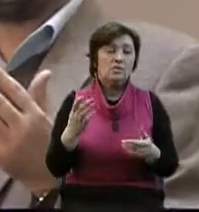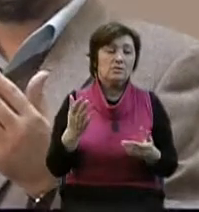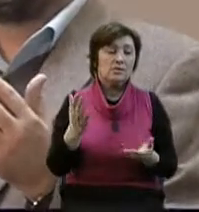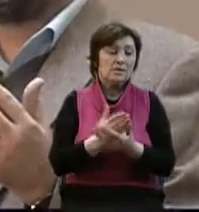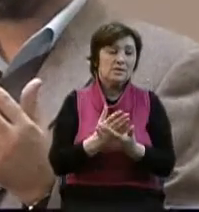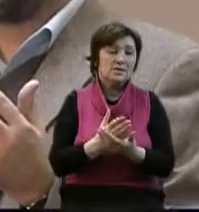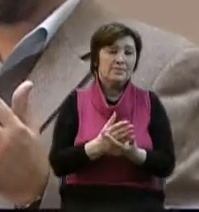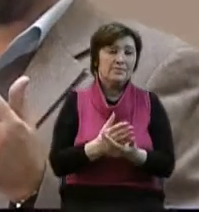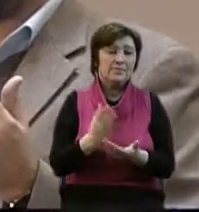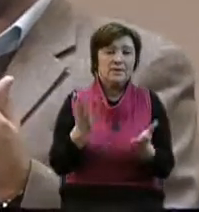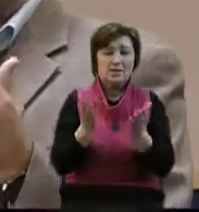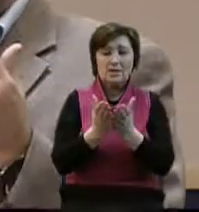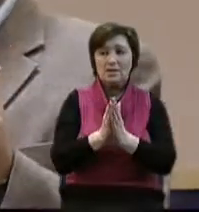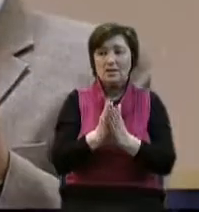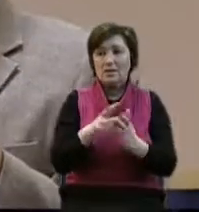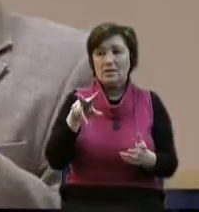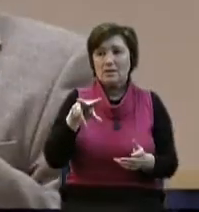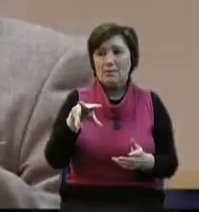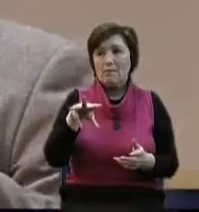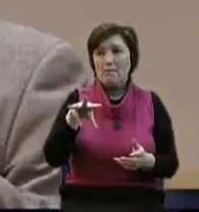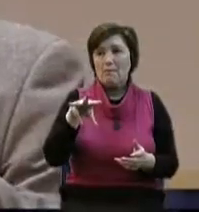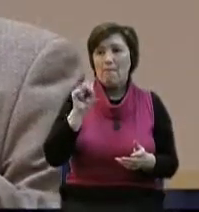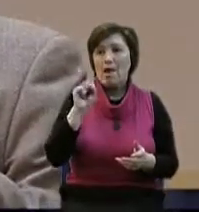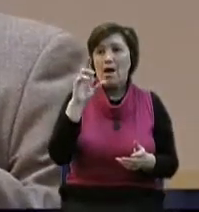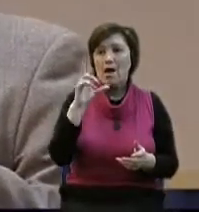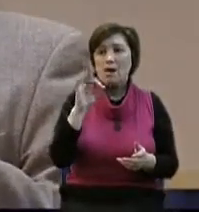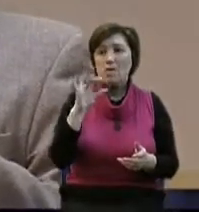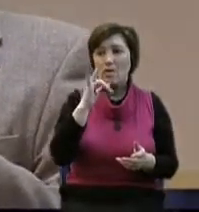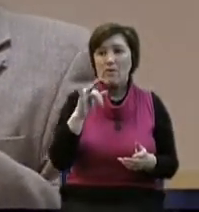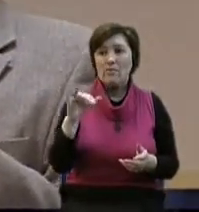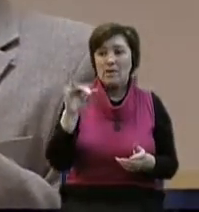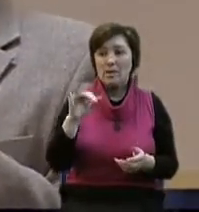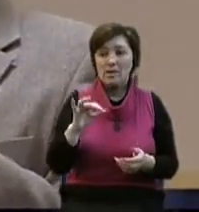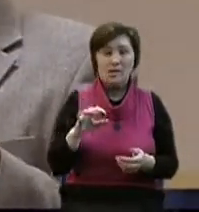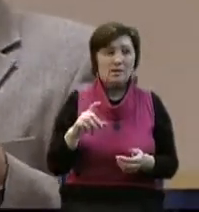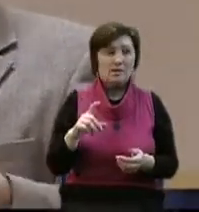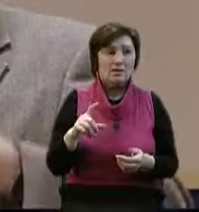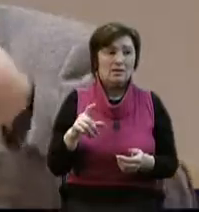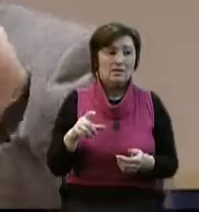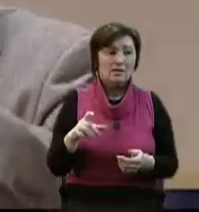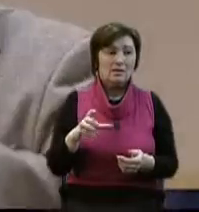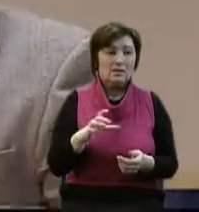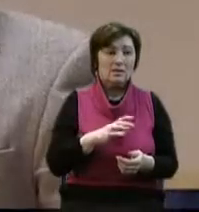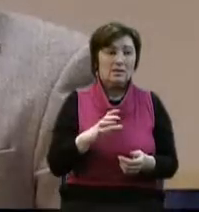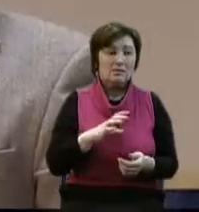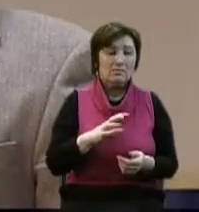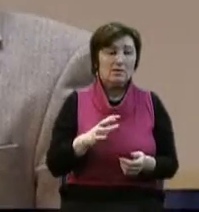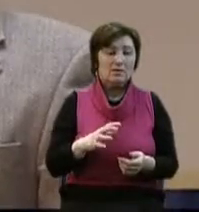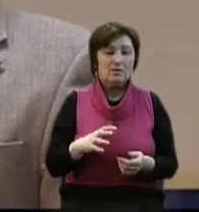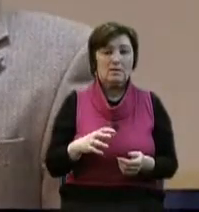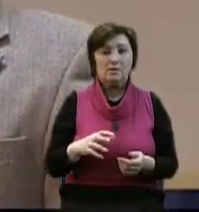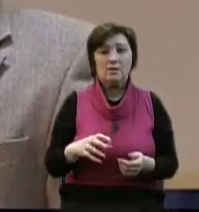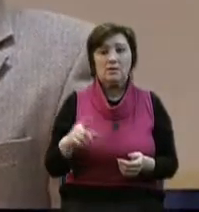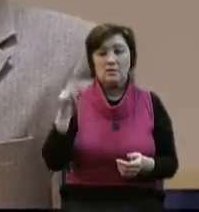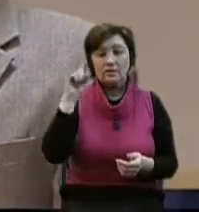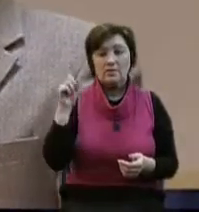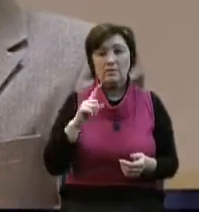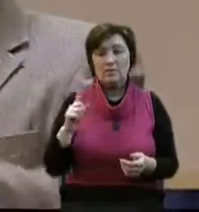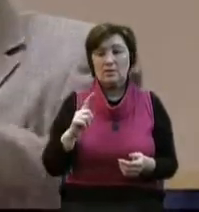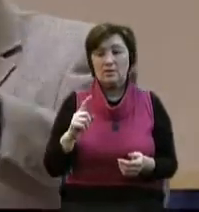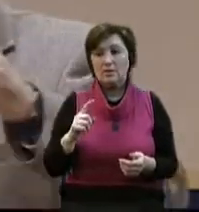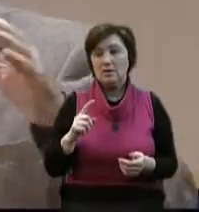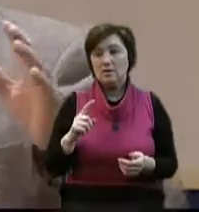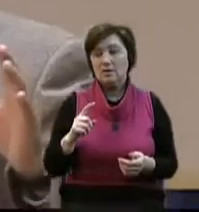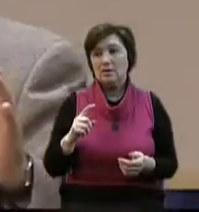что Птоломей, когда воевал и подавлял восстание иудеи, то